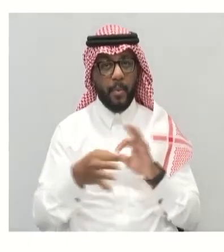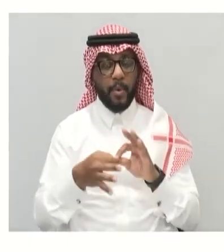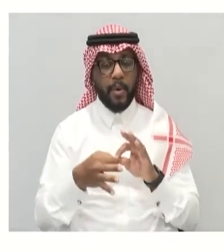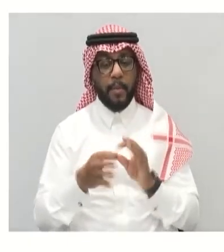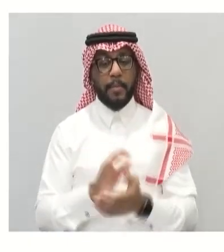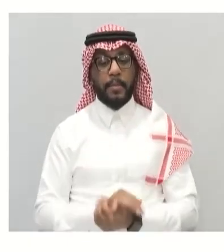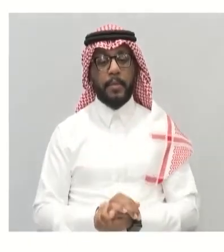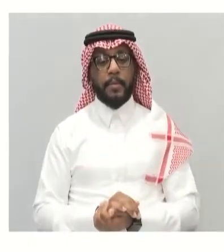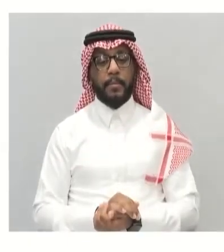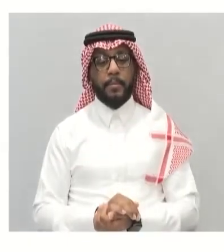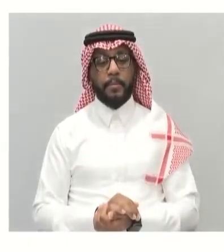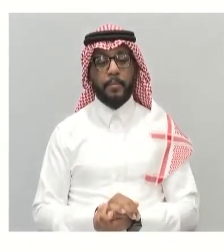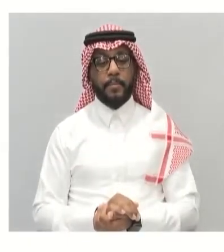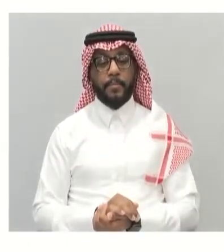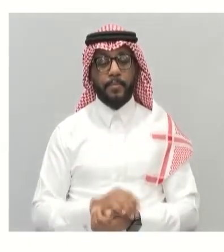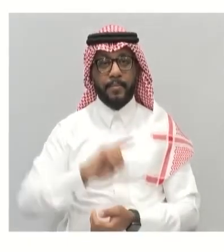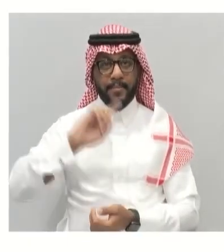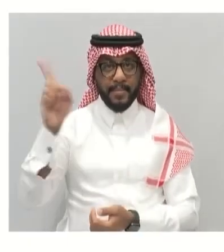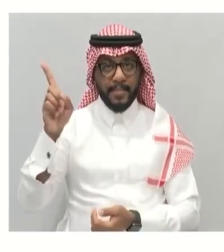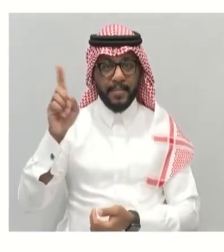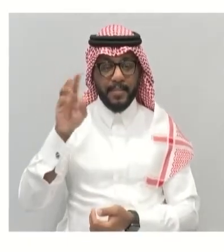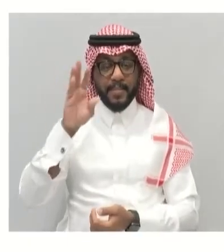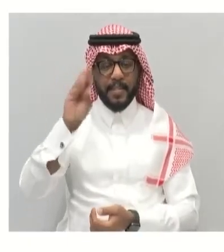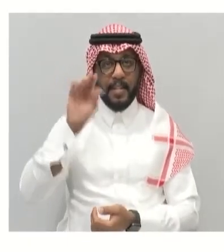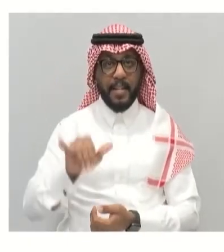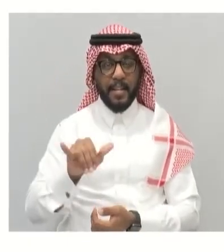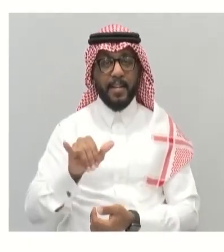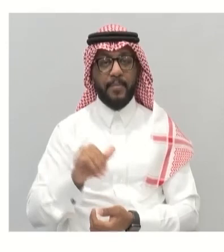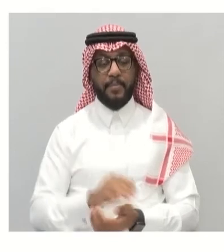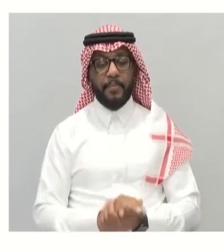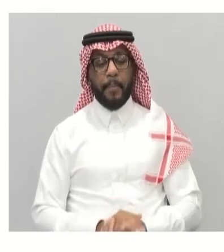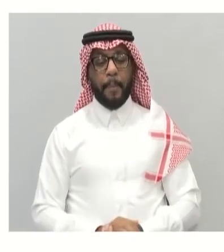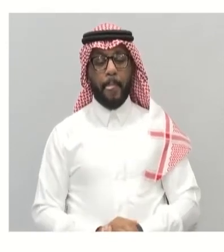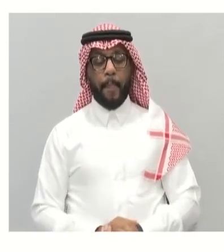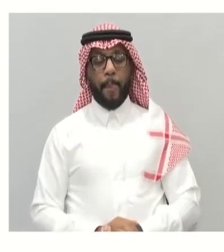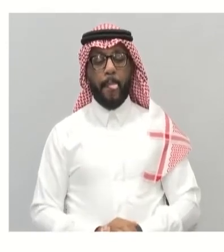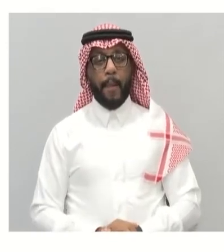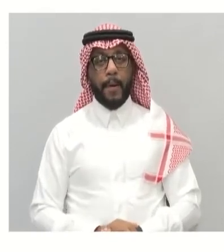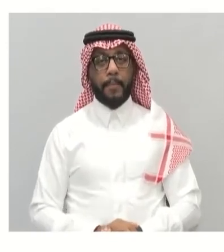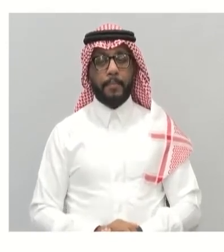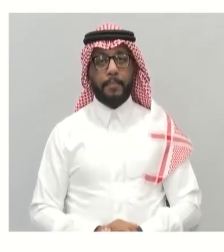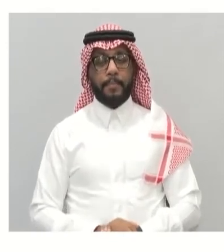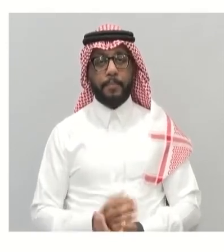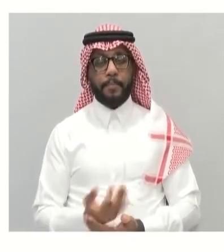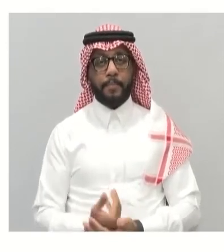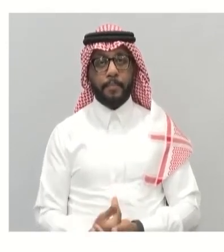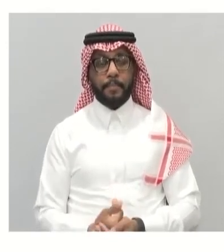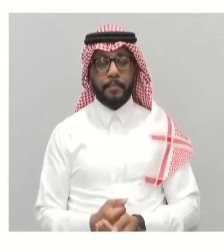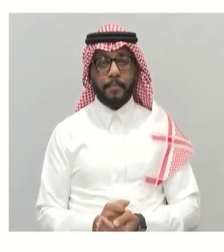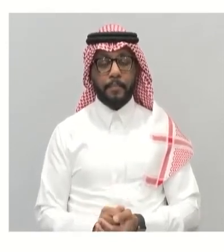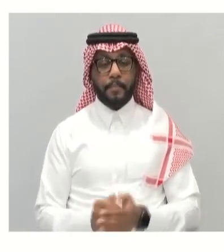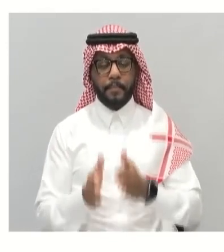هو هنا الضمير المستتر في الفعل تغدو وتقديره هي تغدو هي الضمير